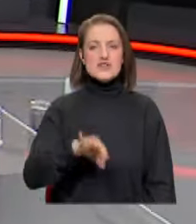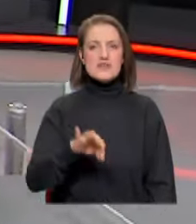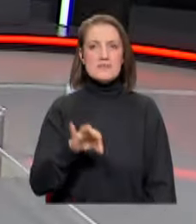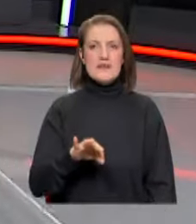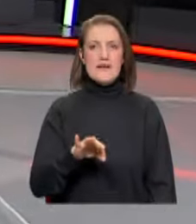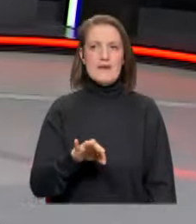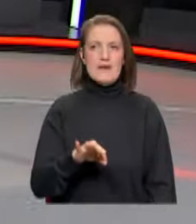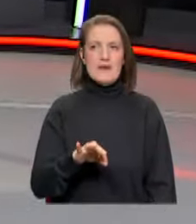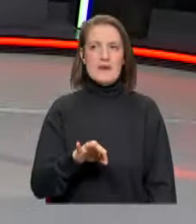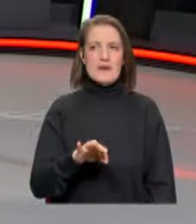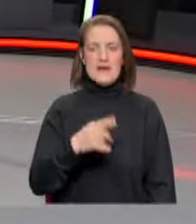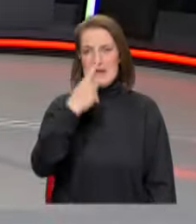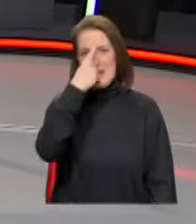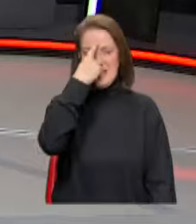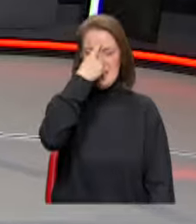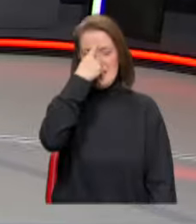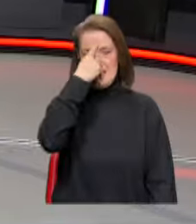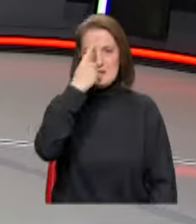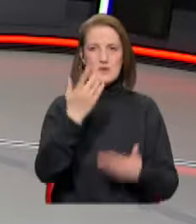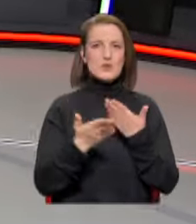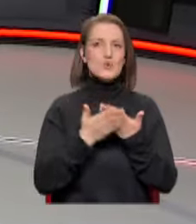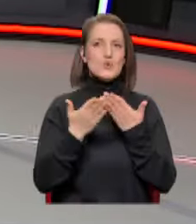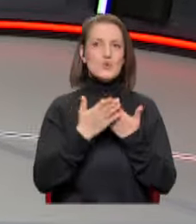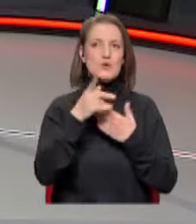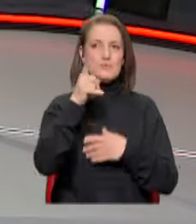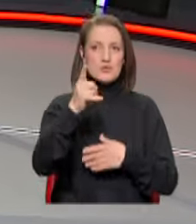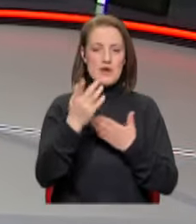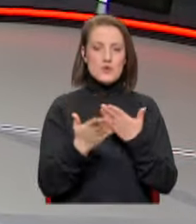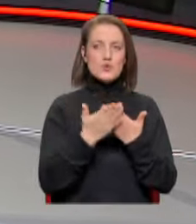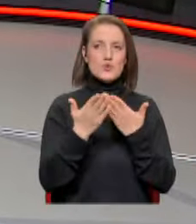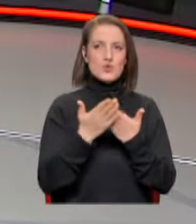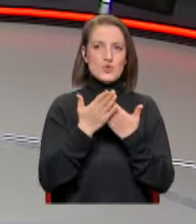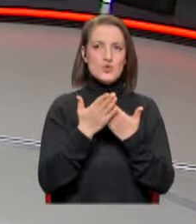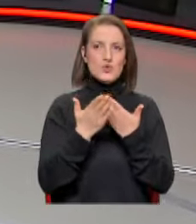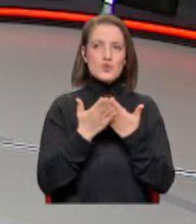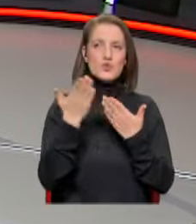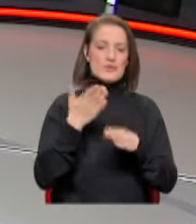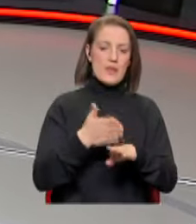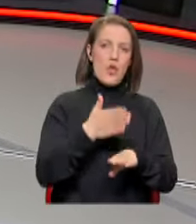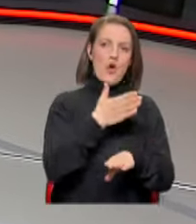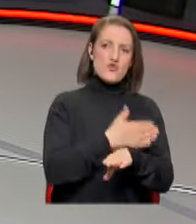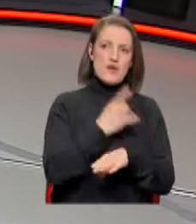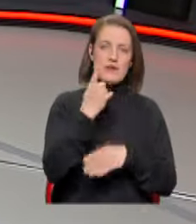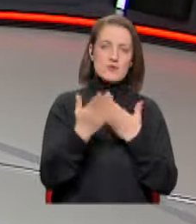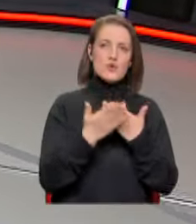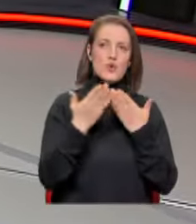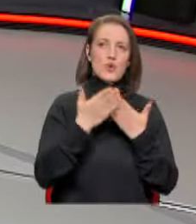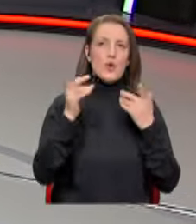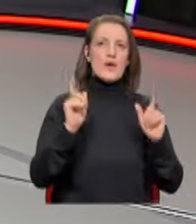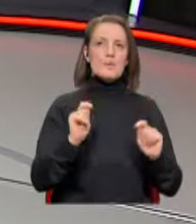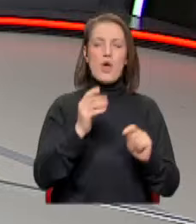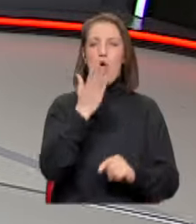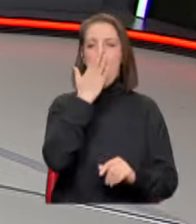geldik Hint düğününe şimdi burada bir düğün Henüz bir Düğünden önceki bir düğün yapılıyor ama